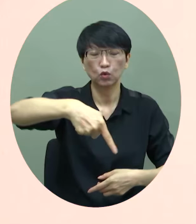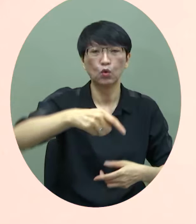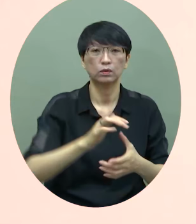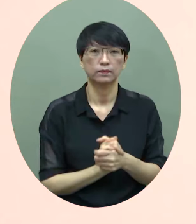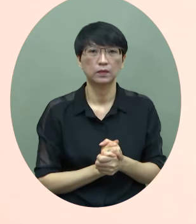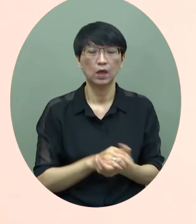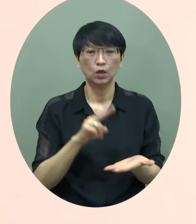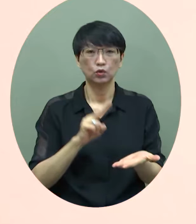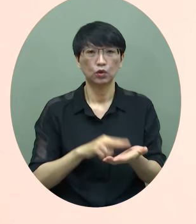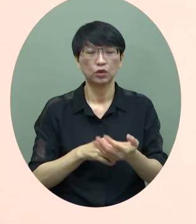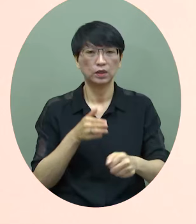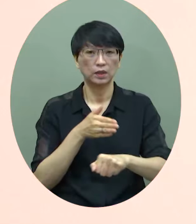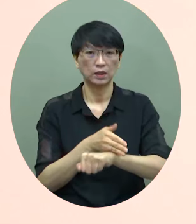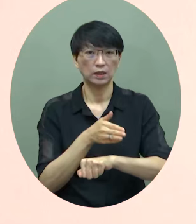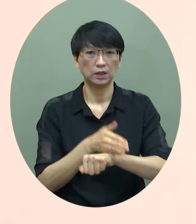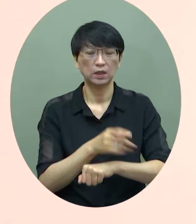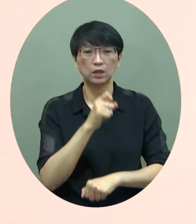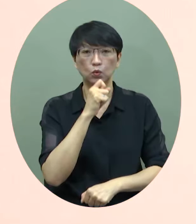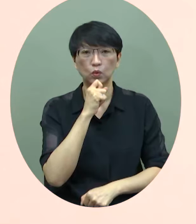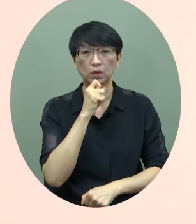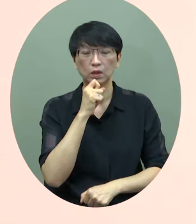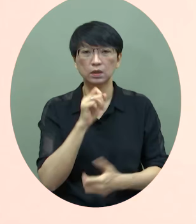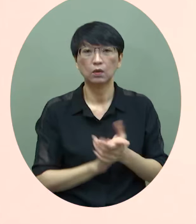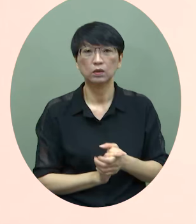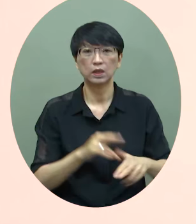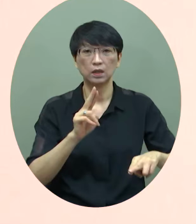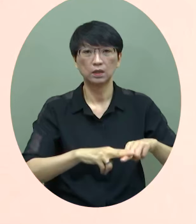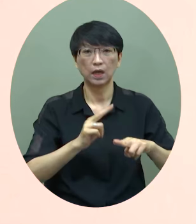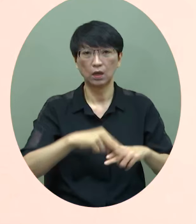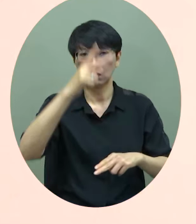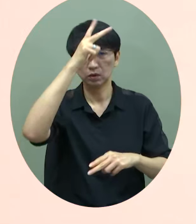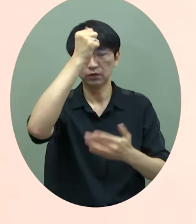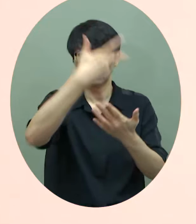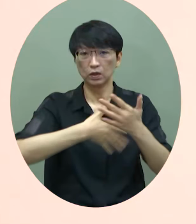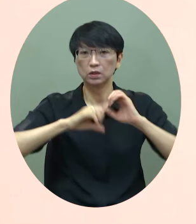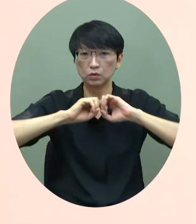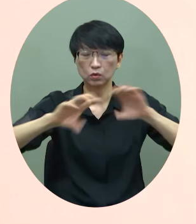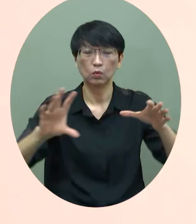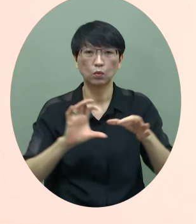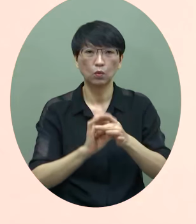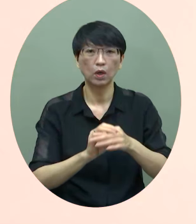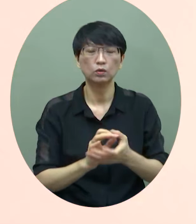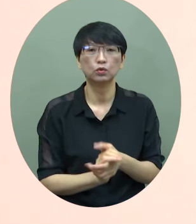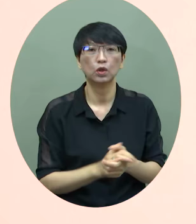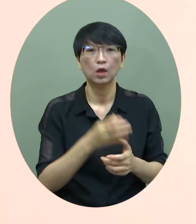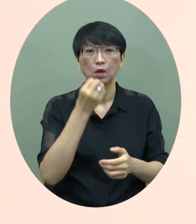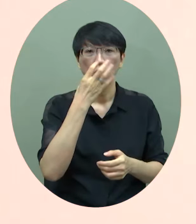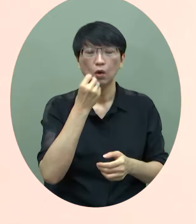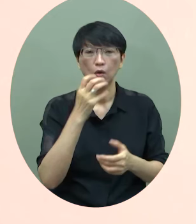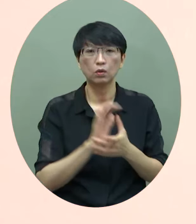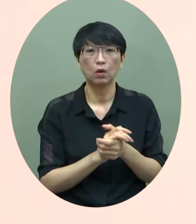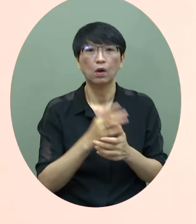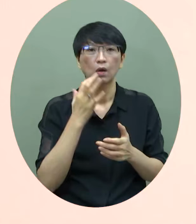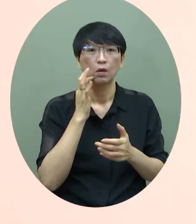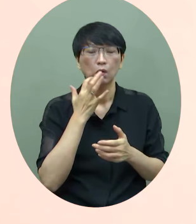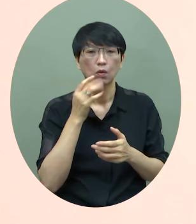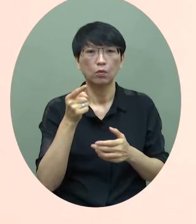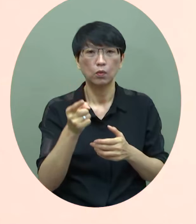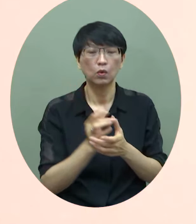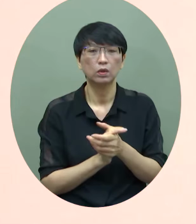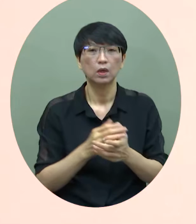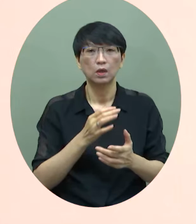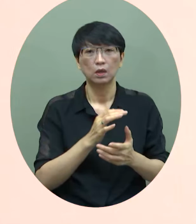我相信稍後也會有一些中央政策會公佈關於整個粵港澳大灣區的下一階段